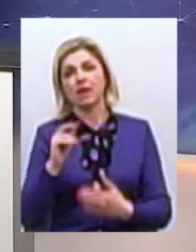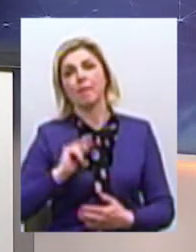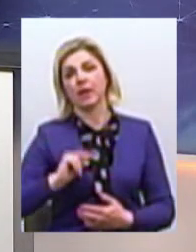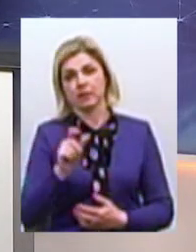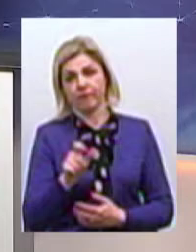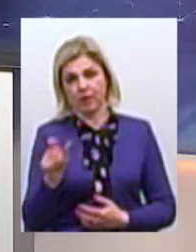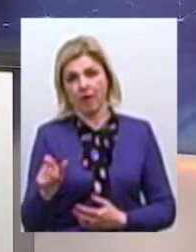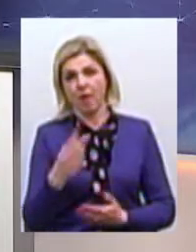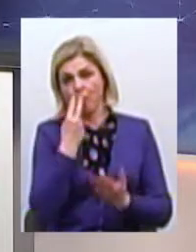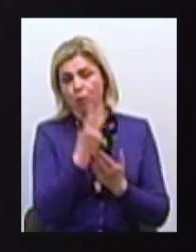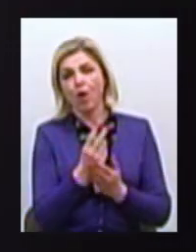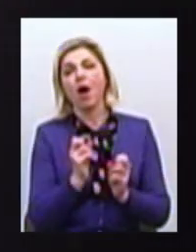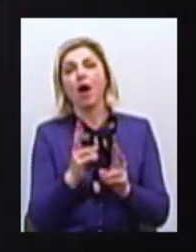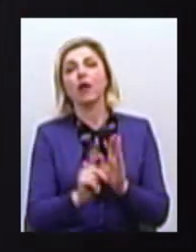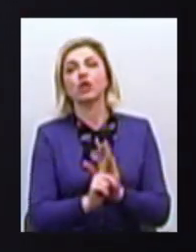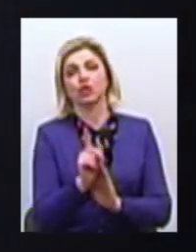починалось приблизно. Будь ласка.